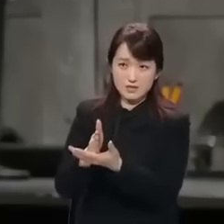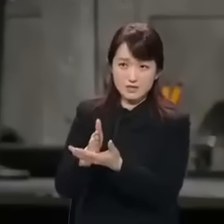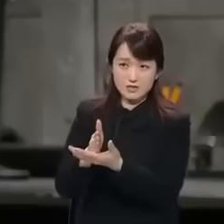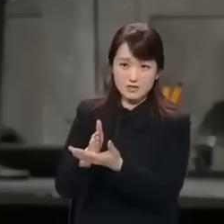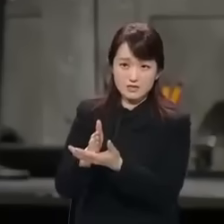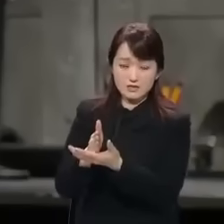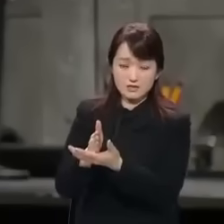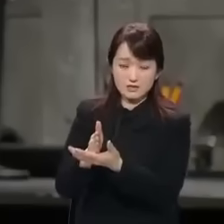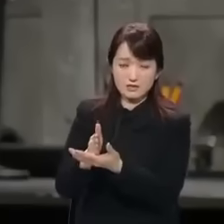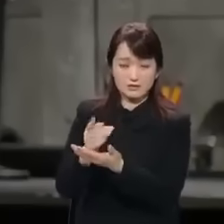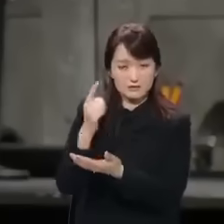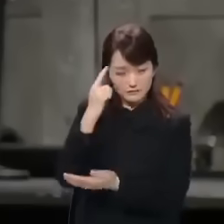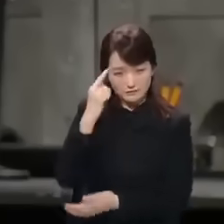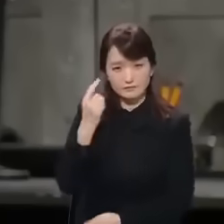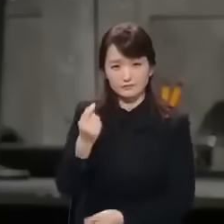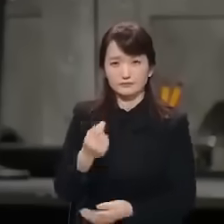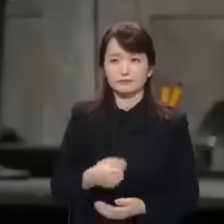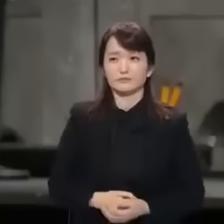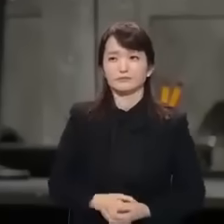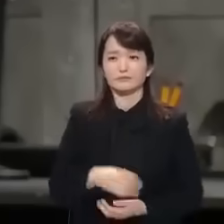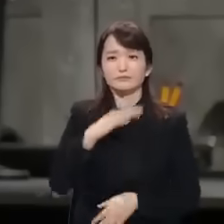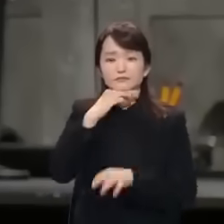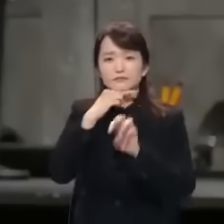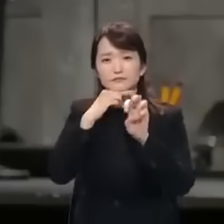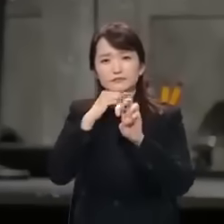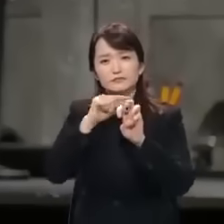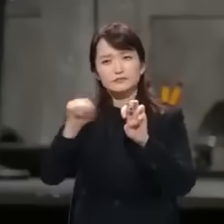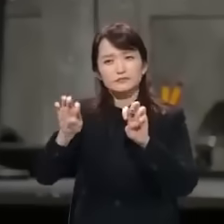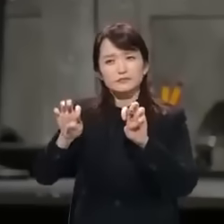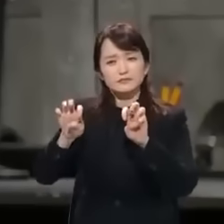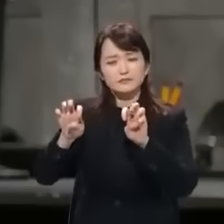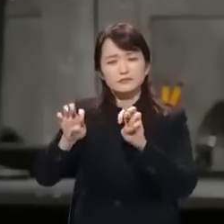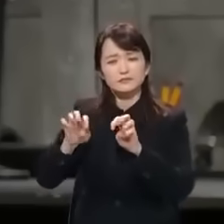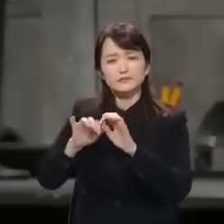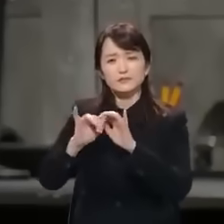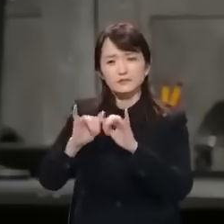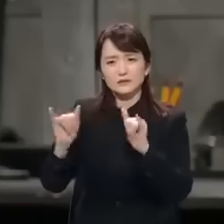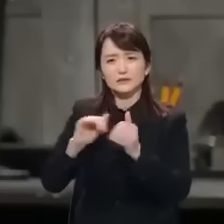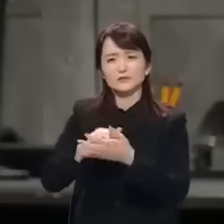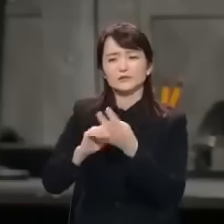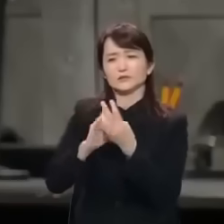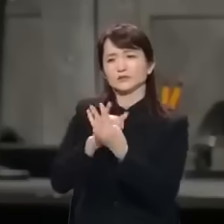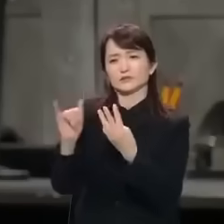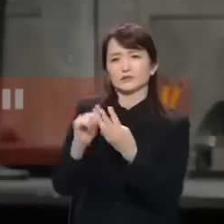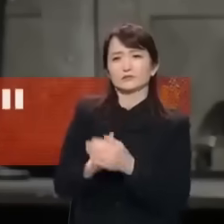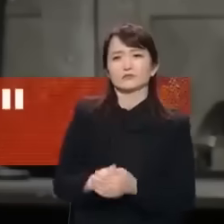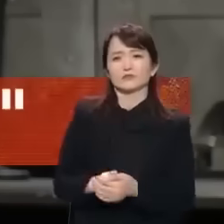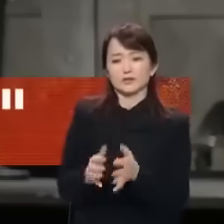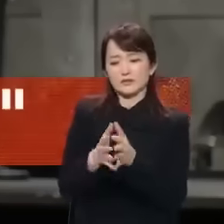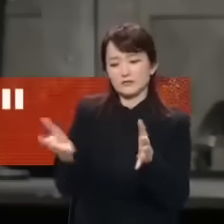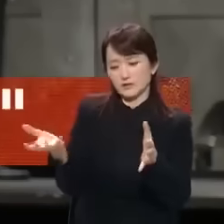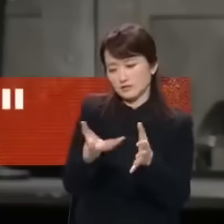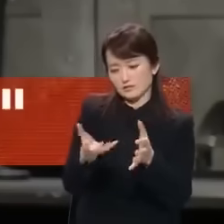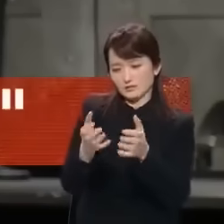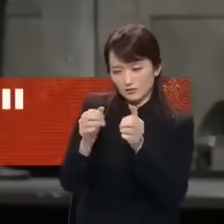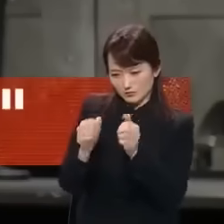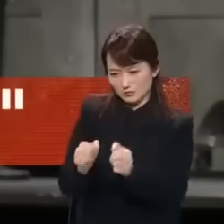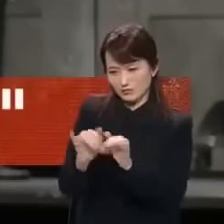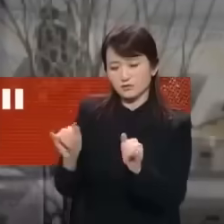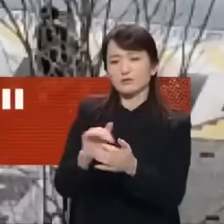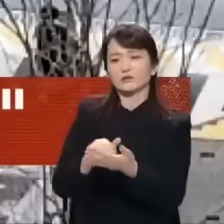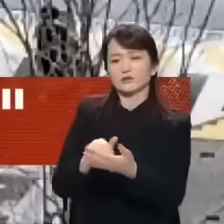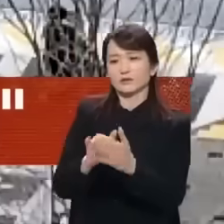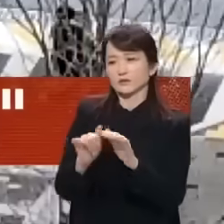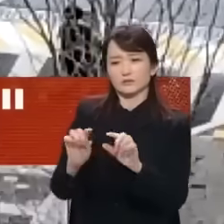되게 보이는데요. 아마 30대부터 한 40대 정도 되는 세 명인데 같이 거주를 하는 것 같아요. 그렇지만 가족은 아닌 것